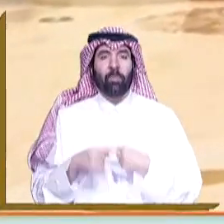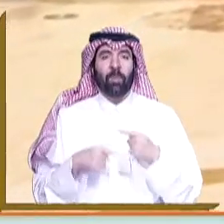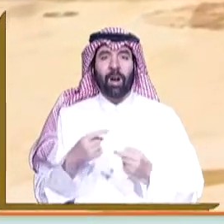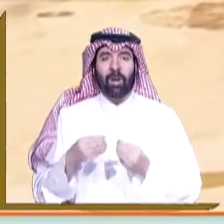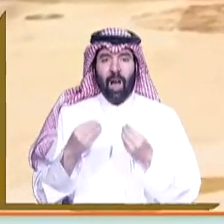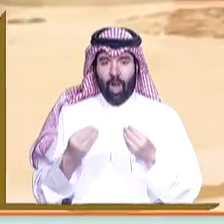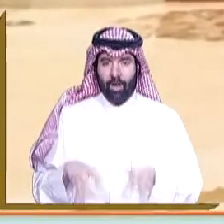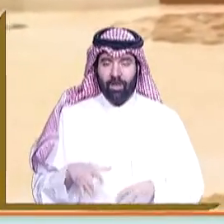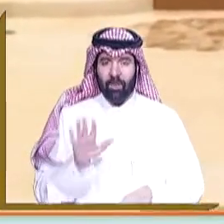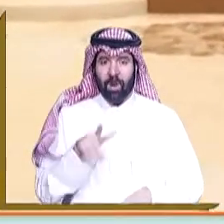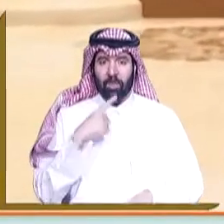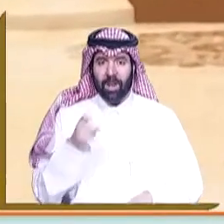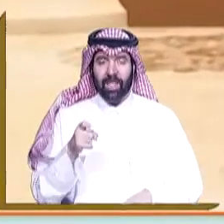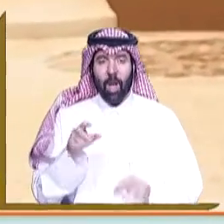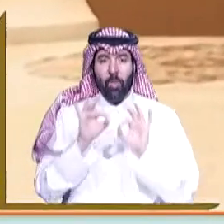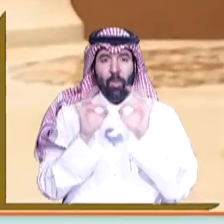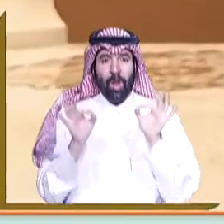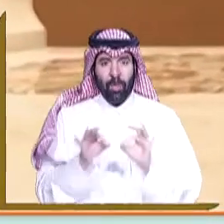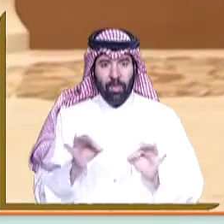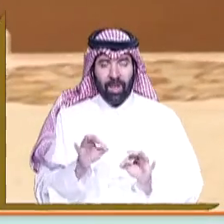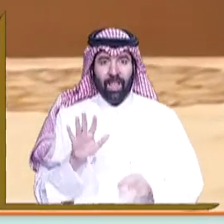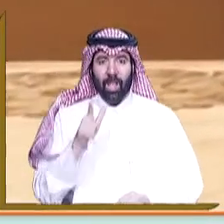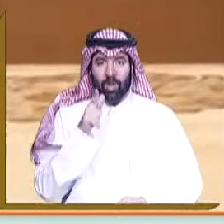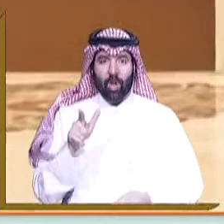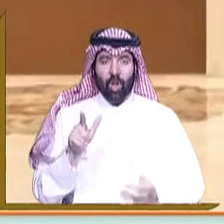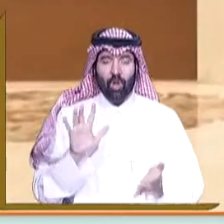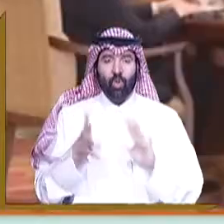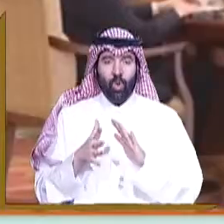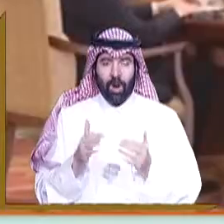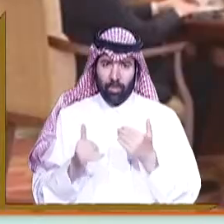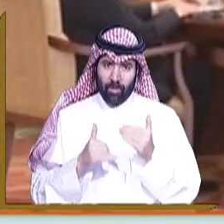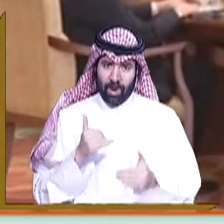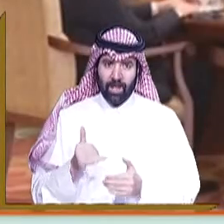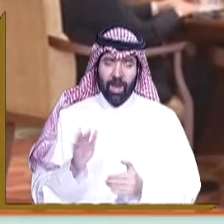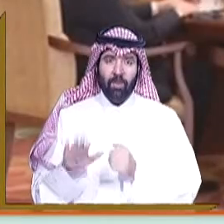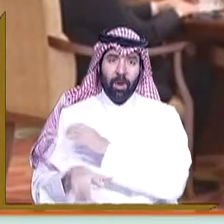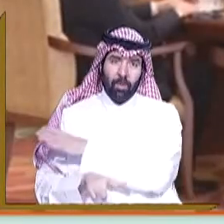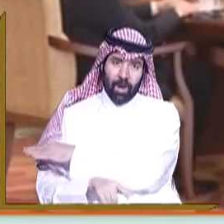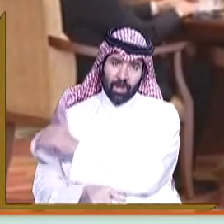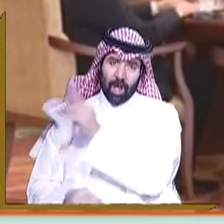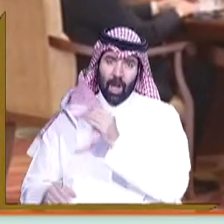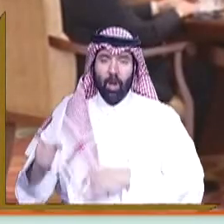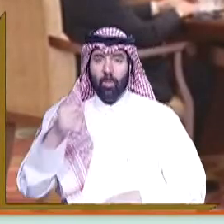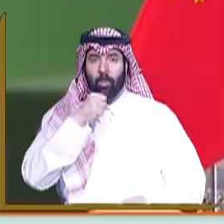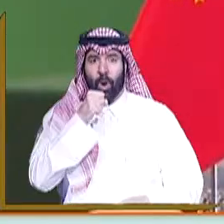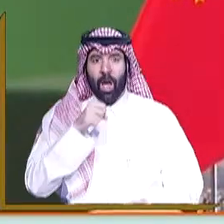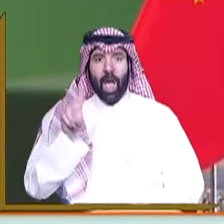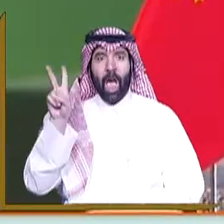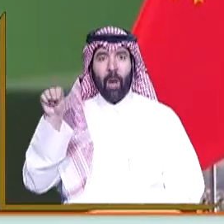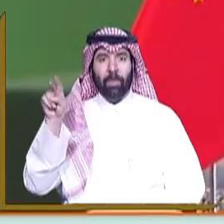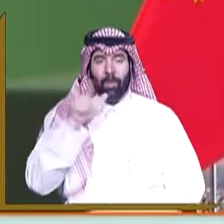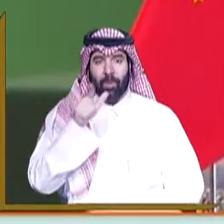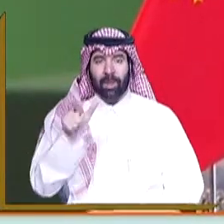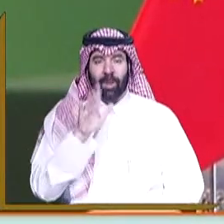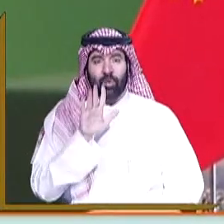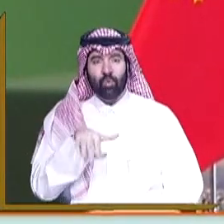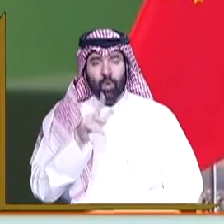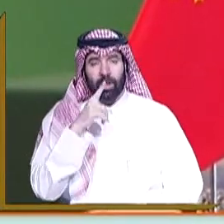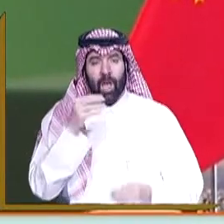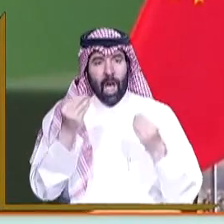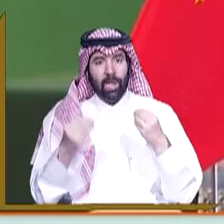عزلة في المنظمات الدولية، وأن يخرج أمين عام الأمم المتحدة ليوبخها،